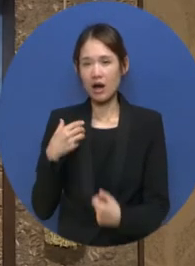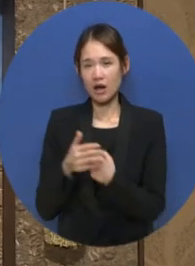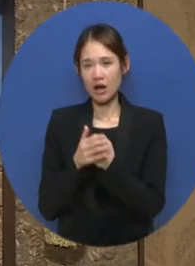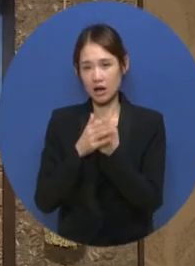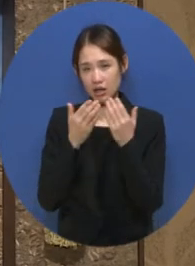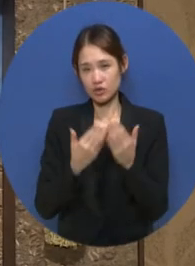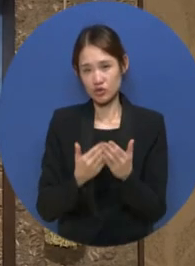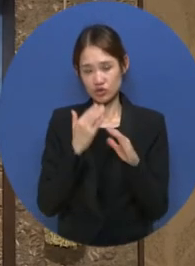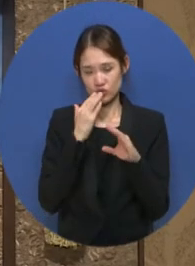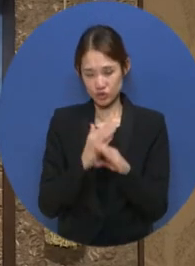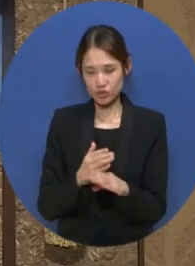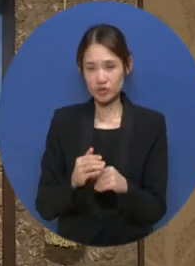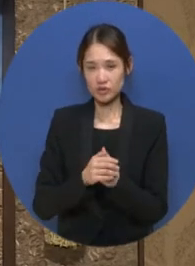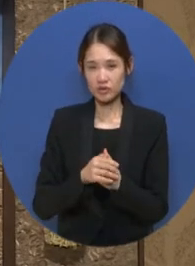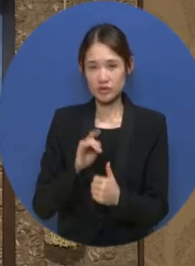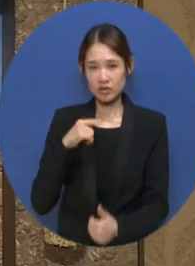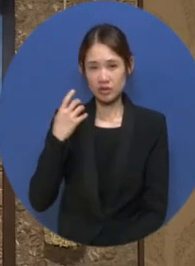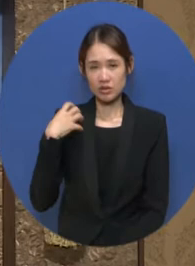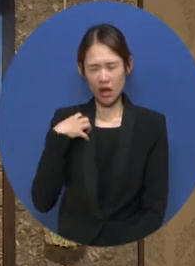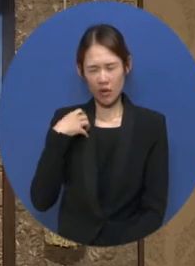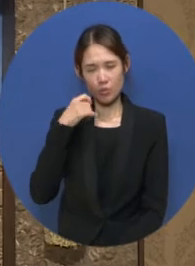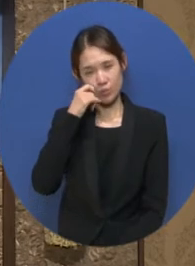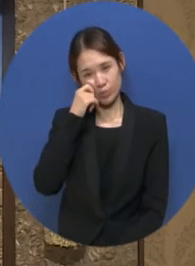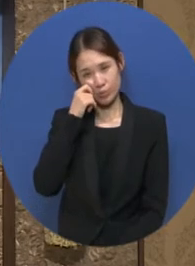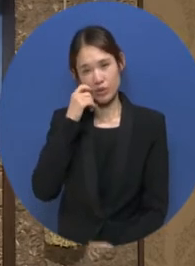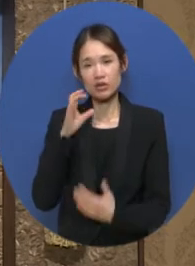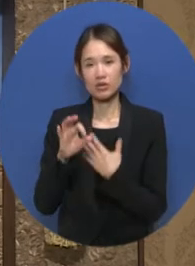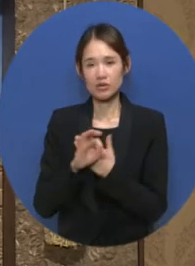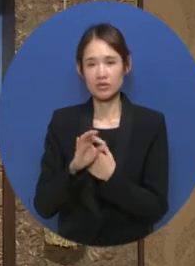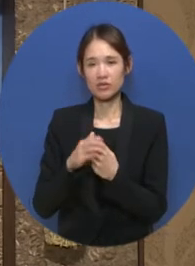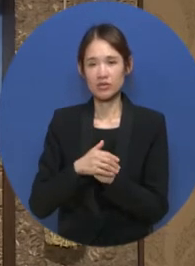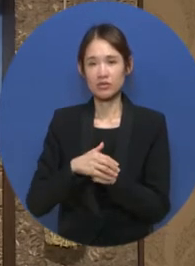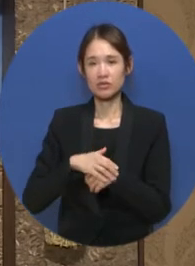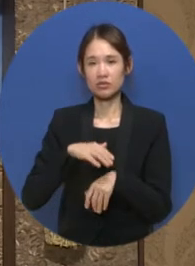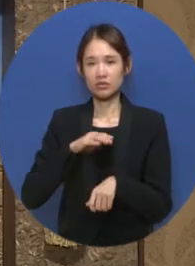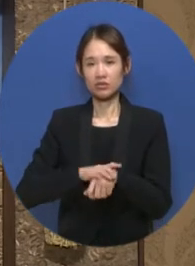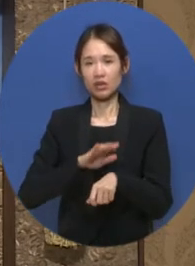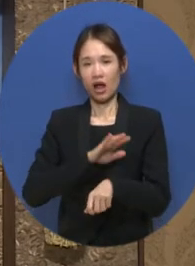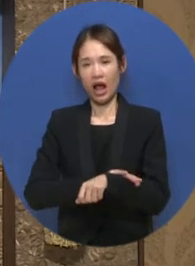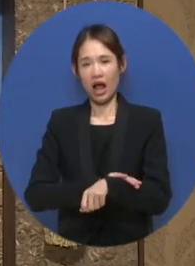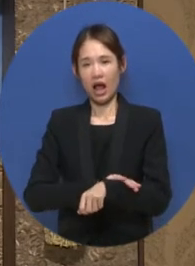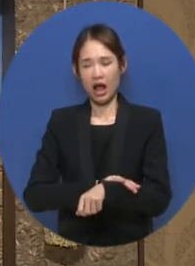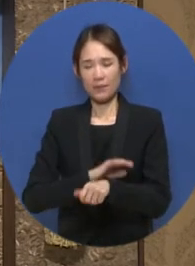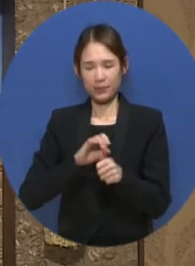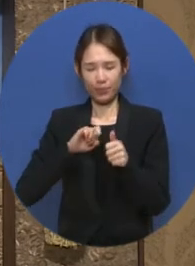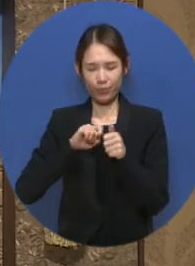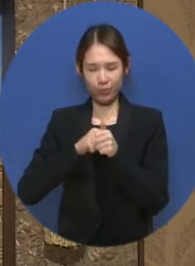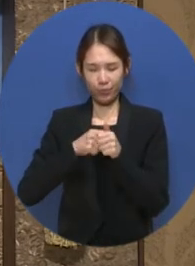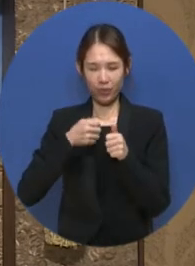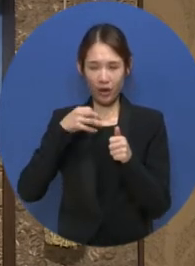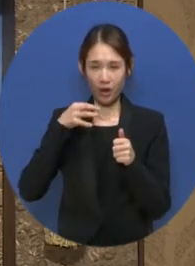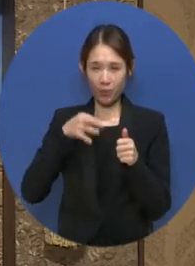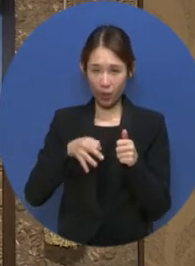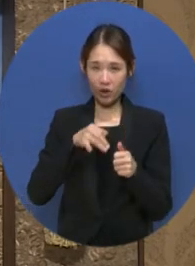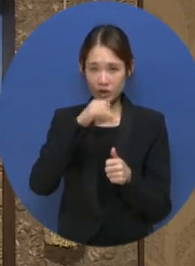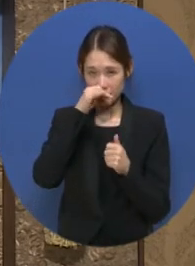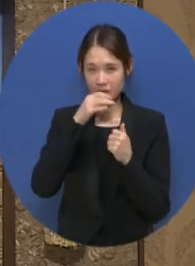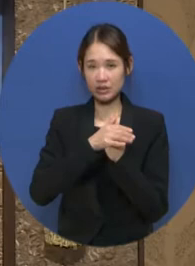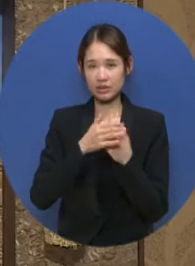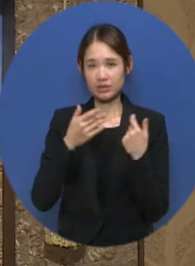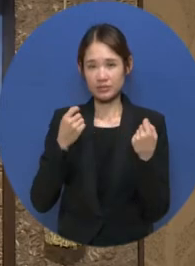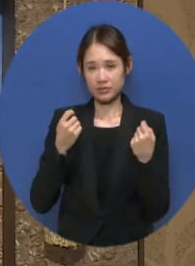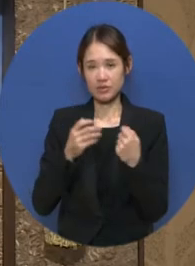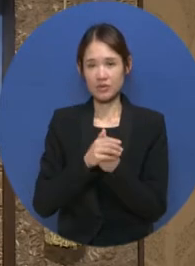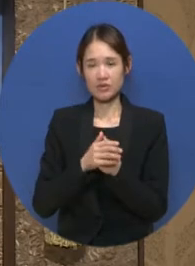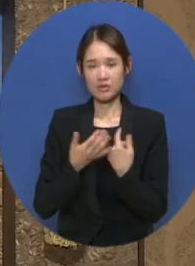부여를 하고 있구요 그 책임을 다하지 못하게 되면 과태료 거부가 라고 하는 네 그런 이제 처벌까지 더 함께